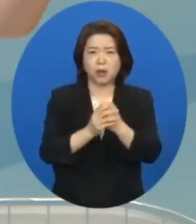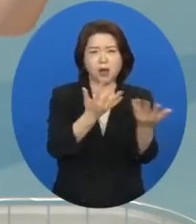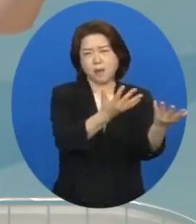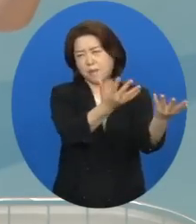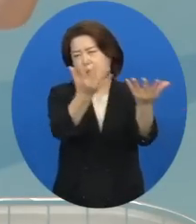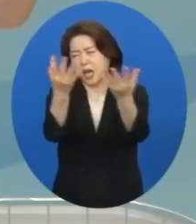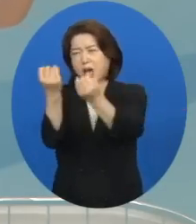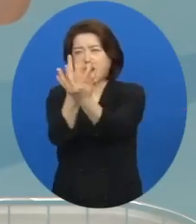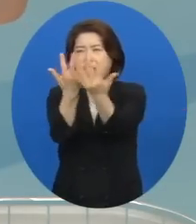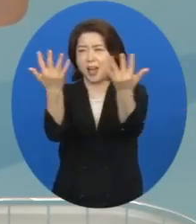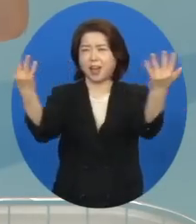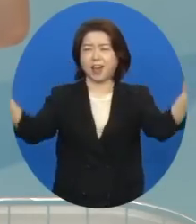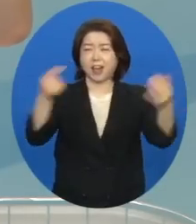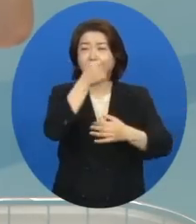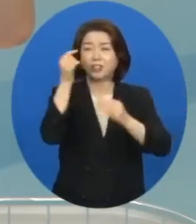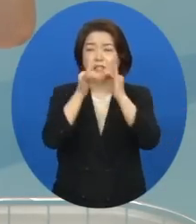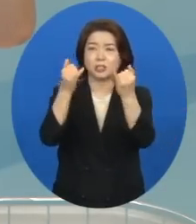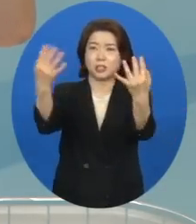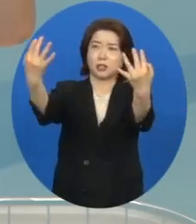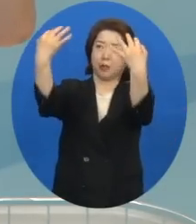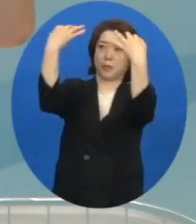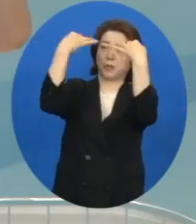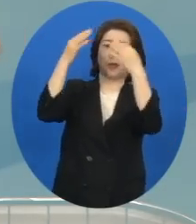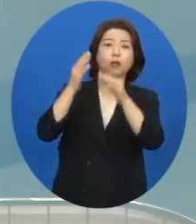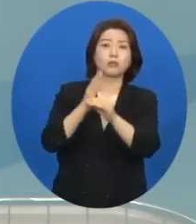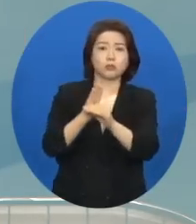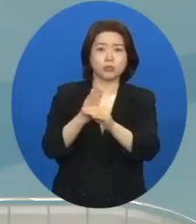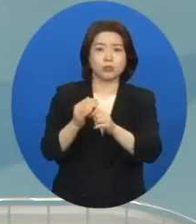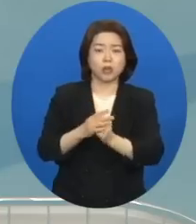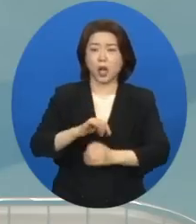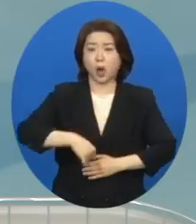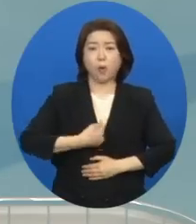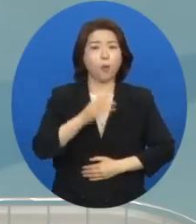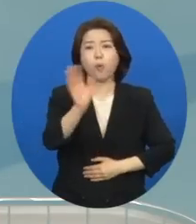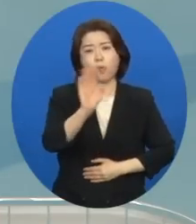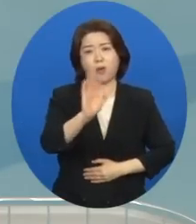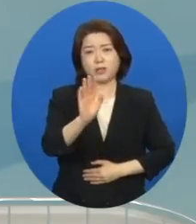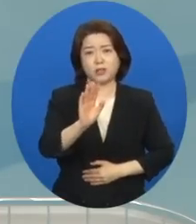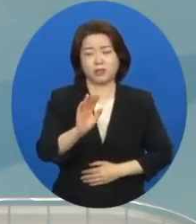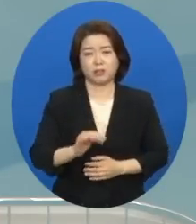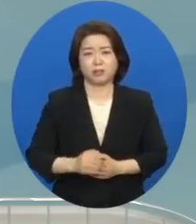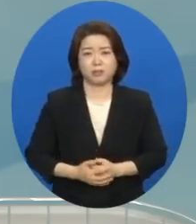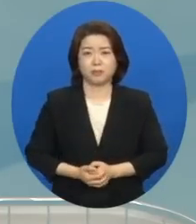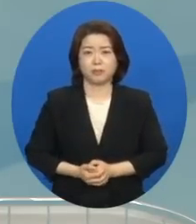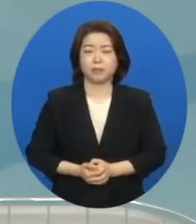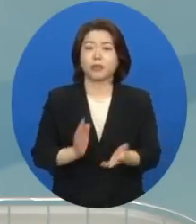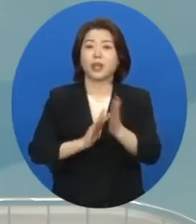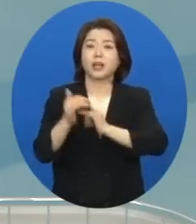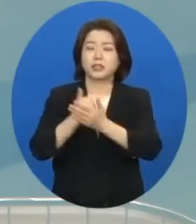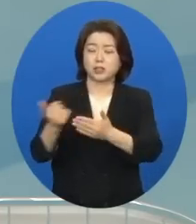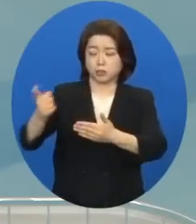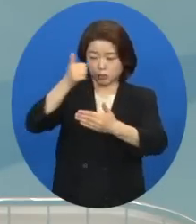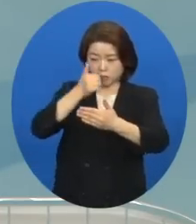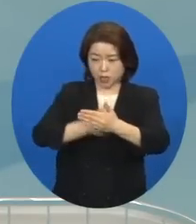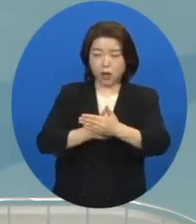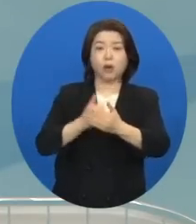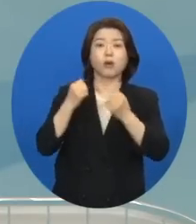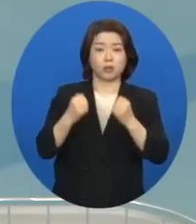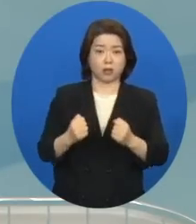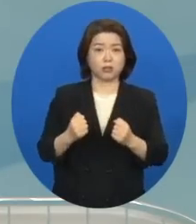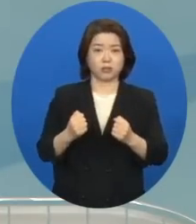많은 증인들이 나를 내려다보고 있다고 혼자일 수가 없어요. 예수님은 내 안에 또 와